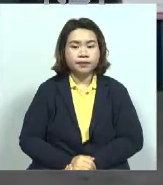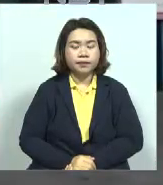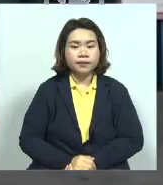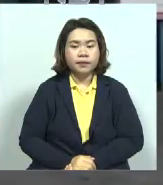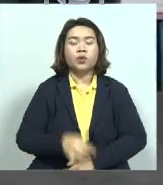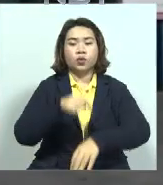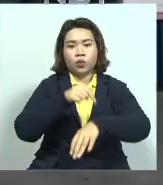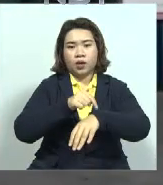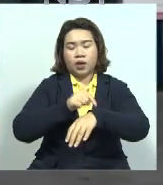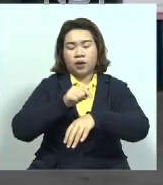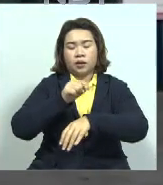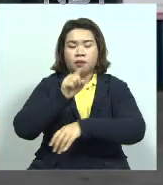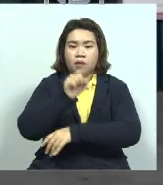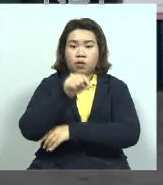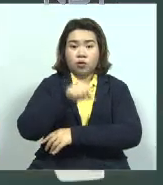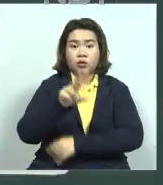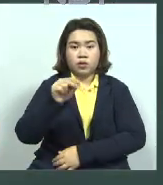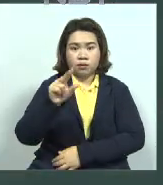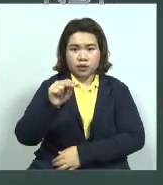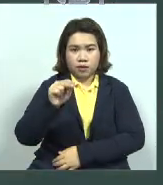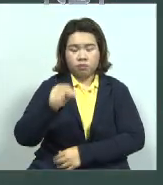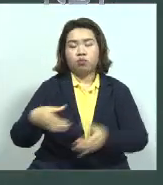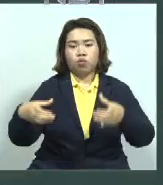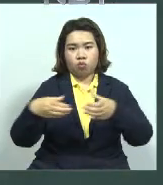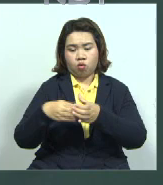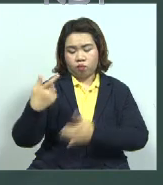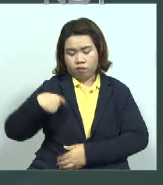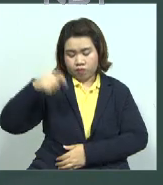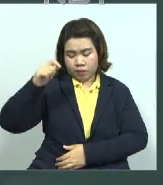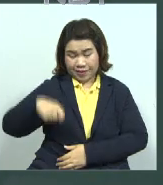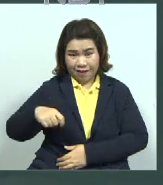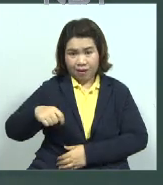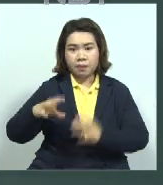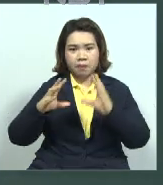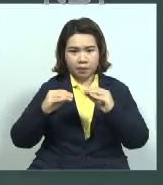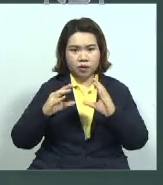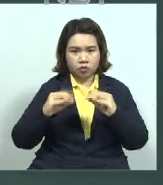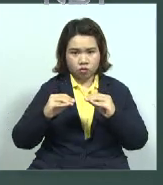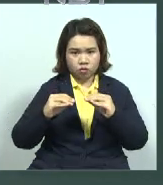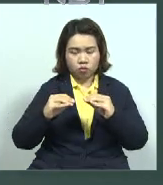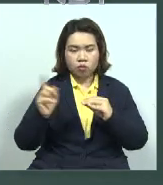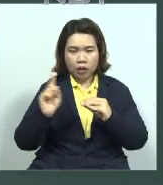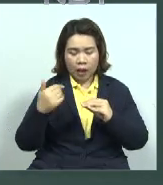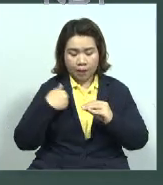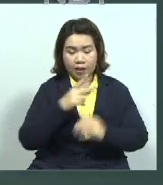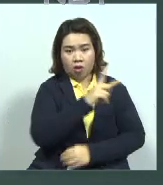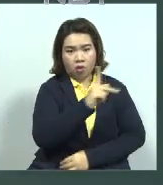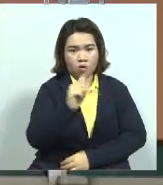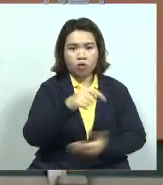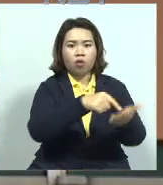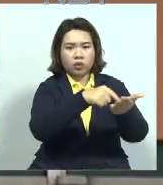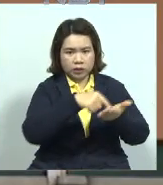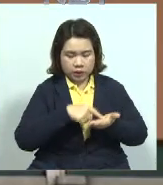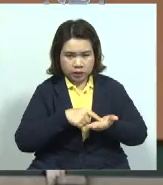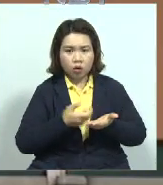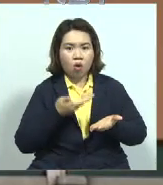ในเวลา 13:30 น.คณะตุลาการศาลรัฐธรรมนูญจะประชุมเพื่อพิจารณาคำร้องของกกต.ที่ขอให้ศา